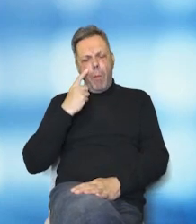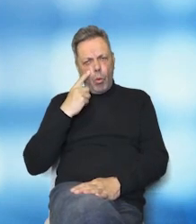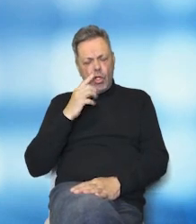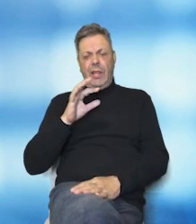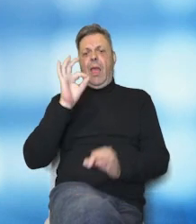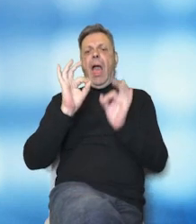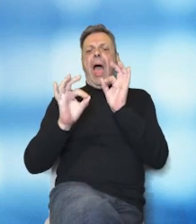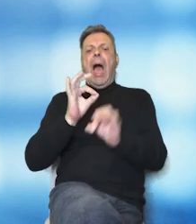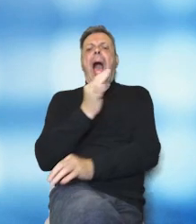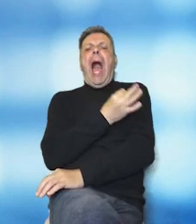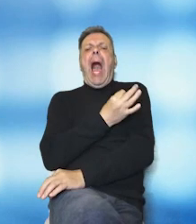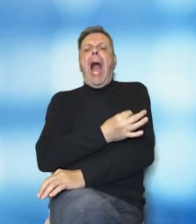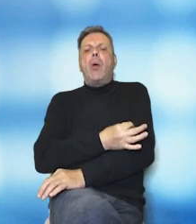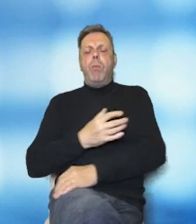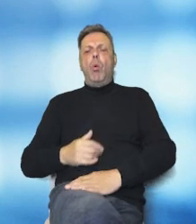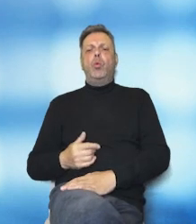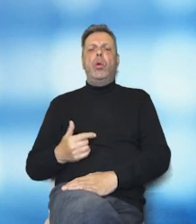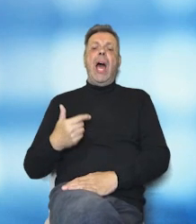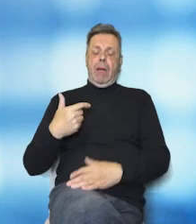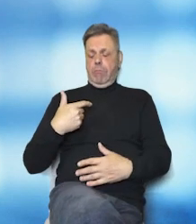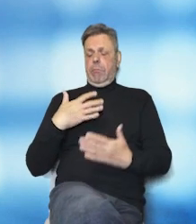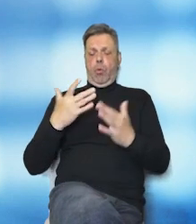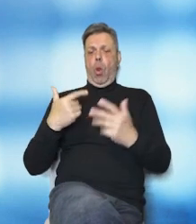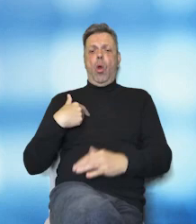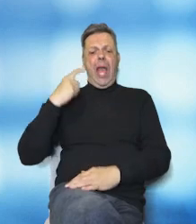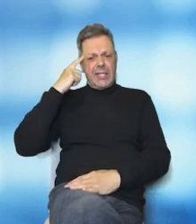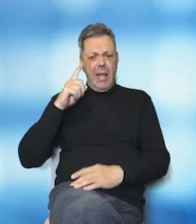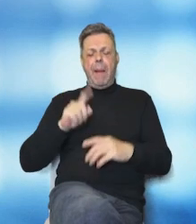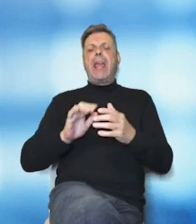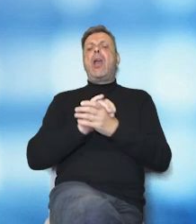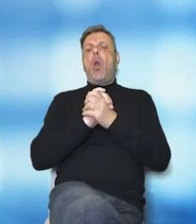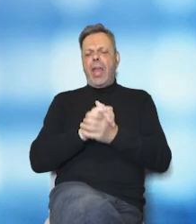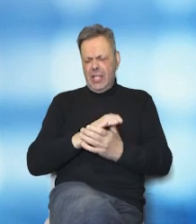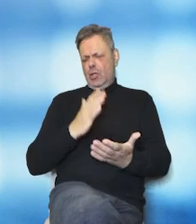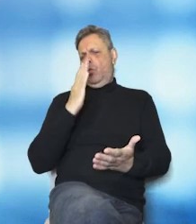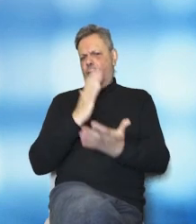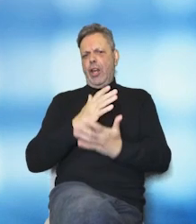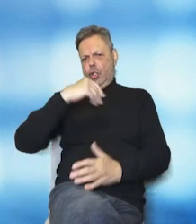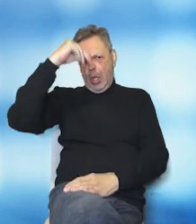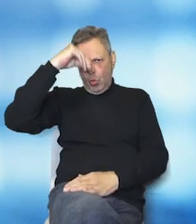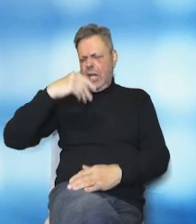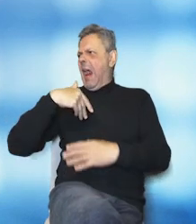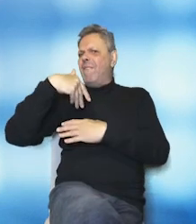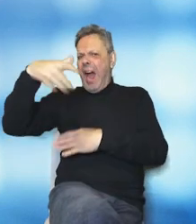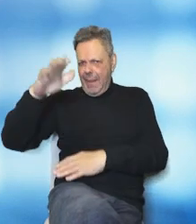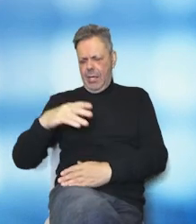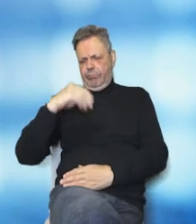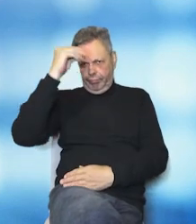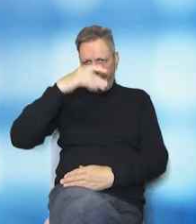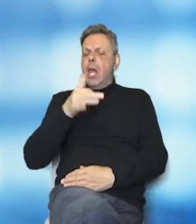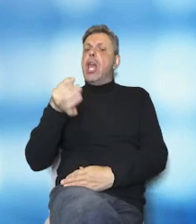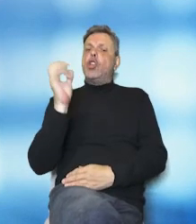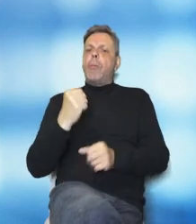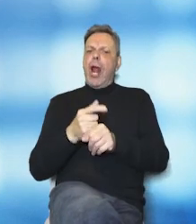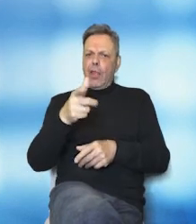Akupunktura, iz mog saznanja, neke kolegice su educirane, išle su vani, i dobro radite